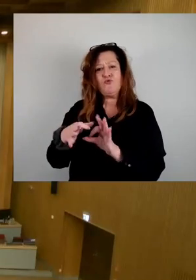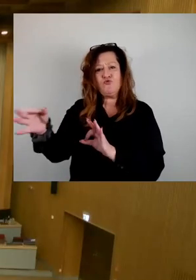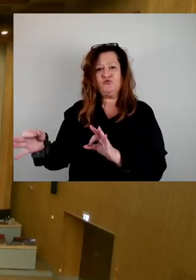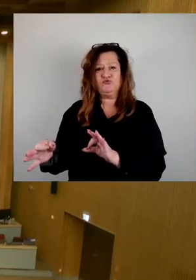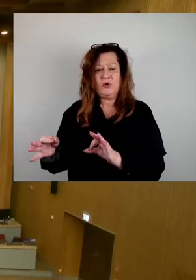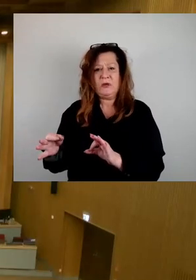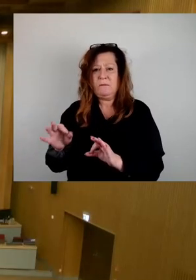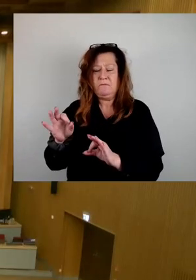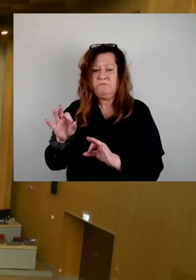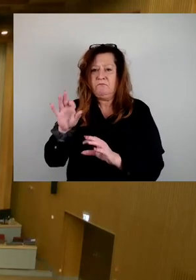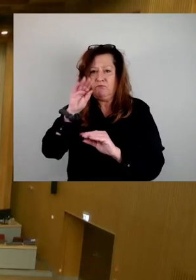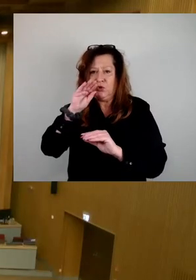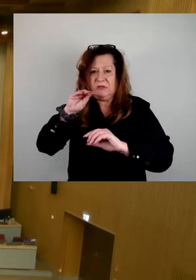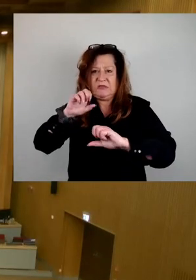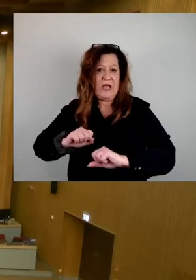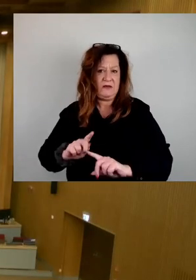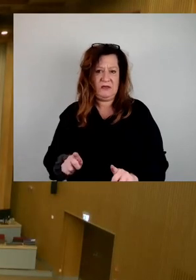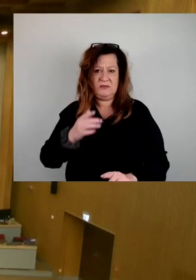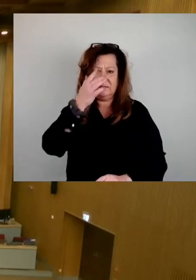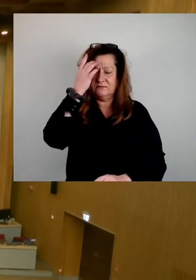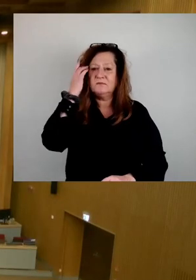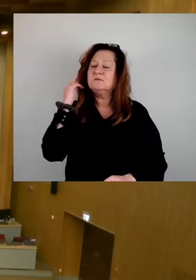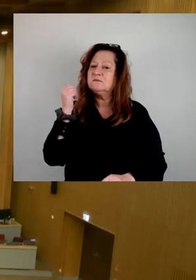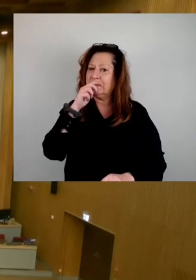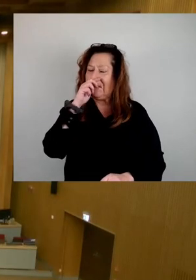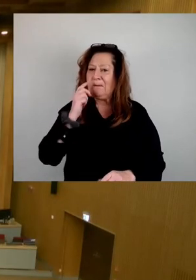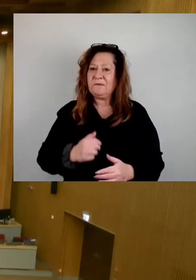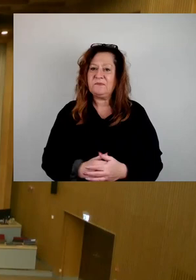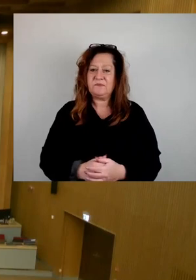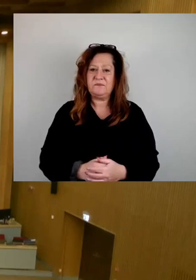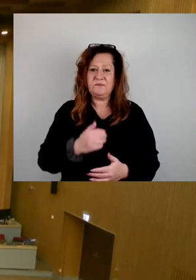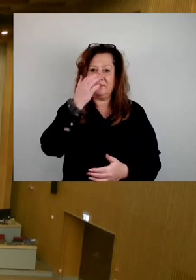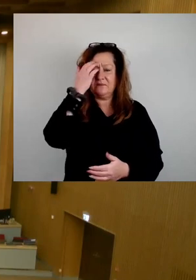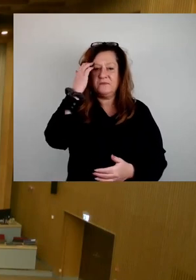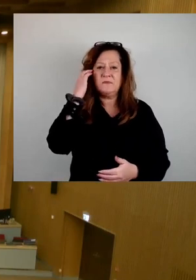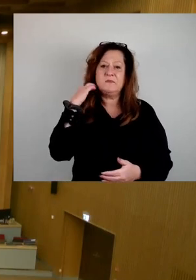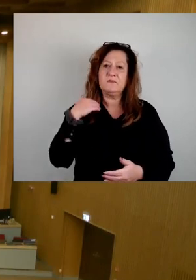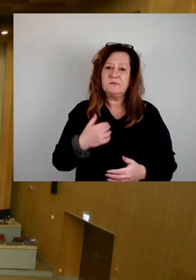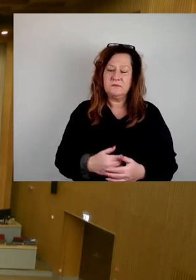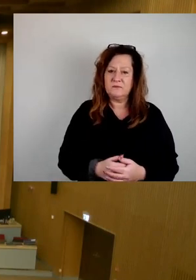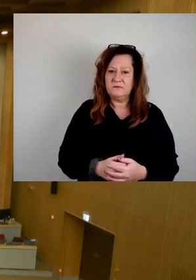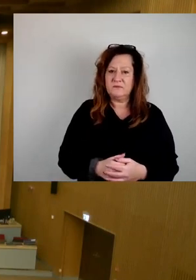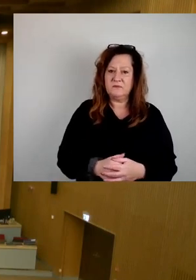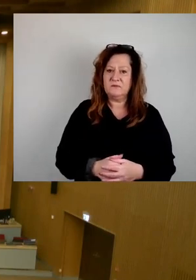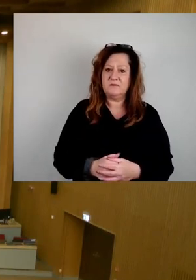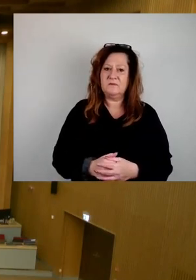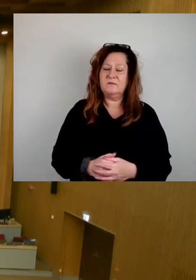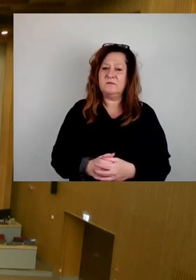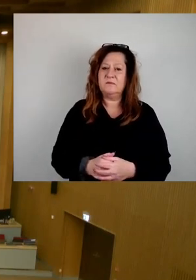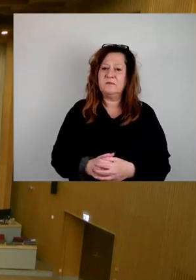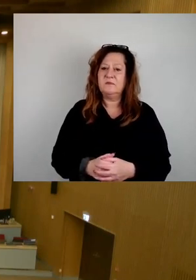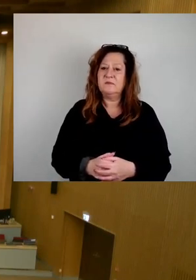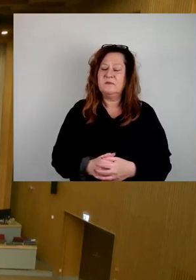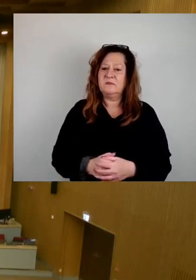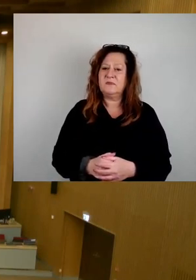So, nächste Wortmeldung, Herr Wirtz, dann Herr Lichtin. Ja, Herr Oberbürgermeister, Herr Schulte-Wissermann, ich will